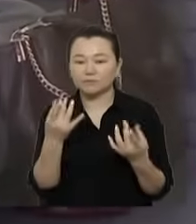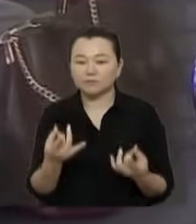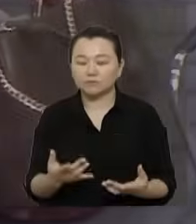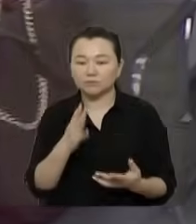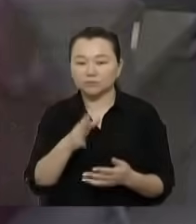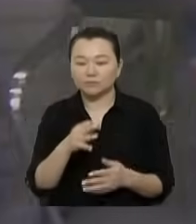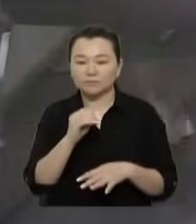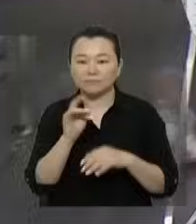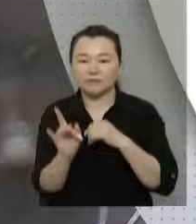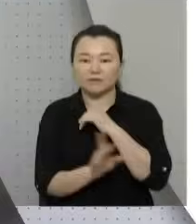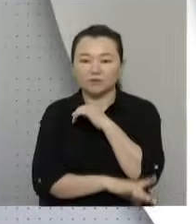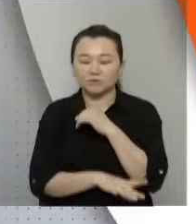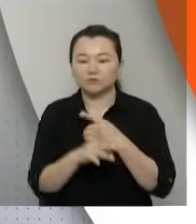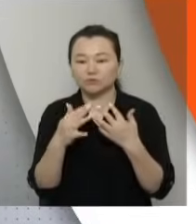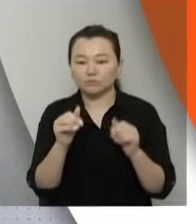процедуру банкротства?